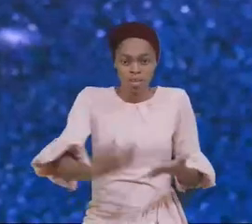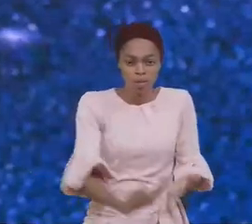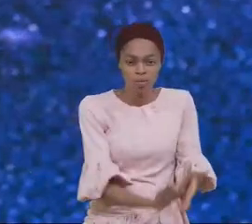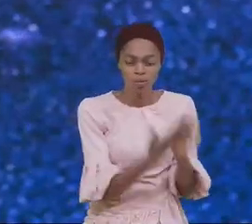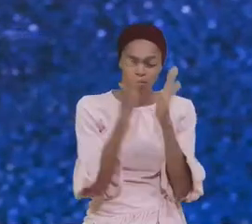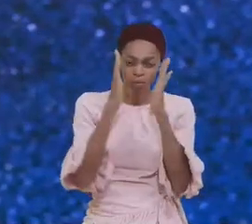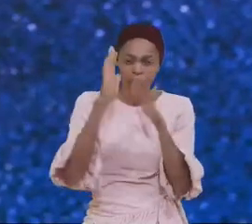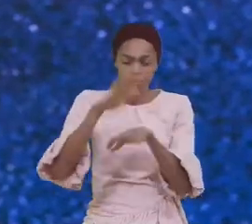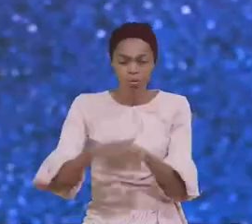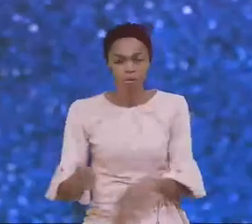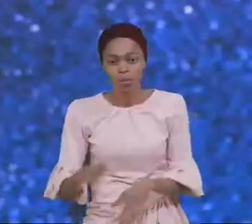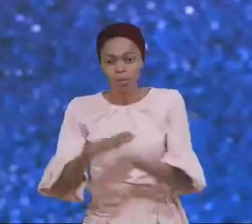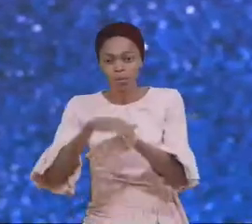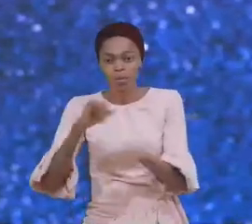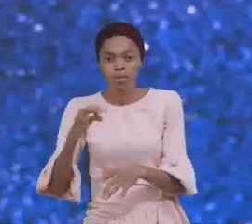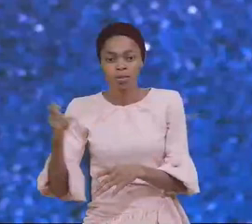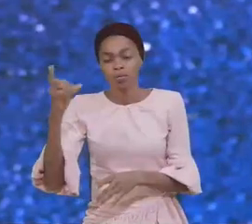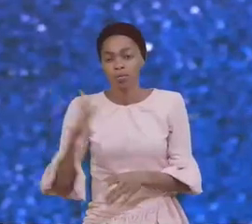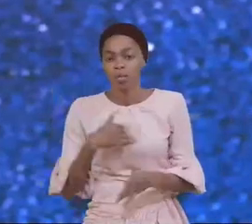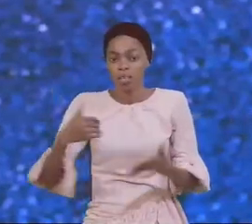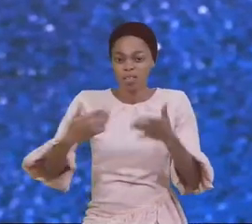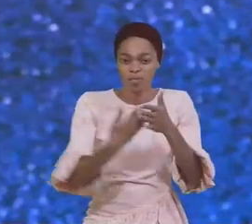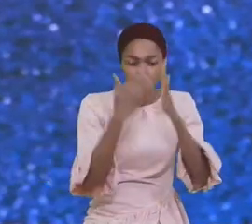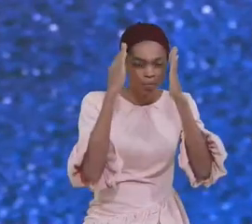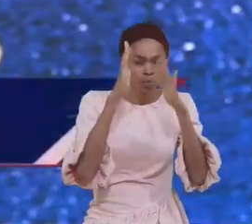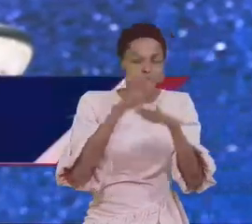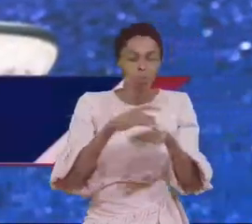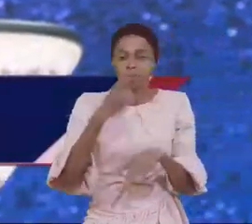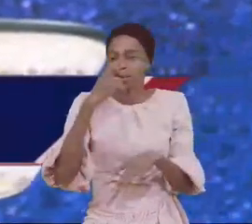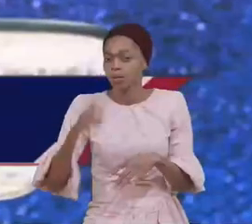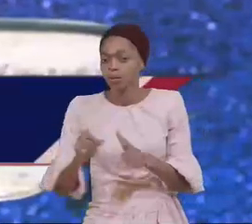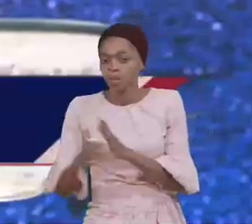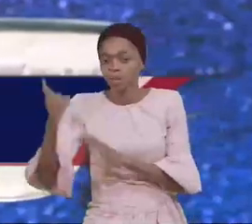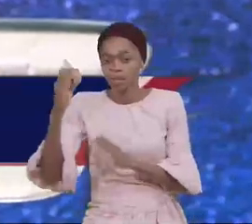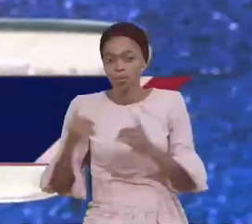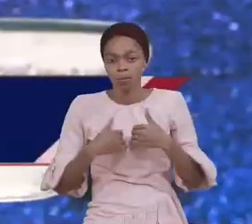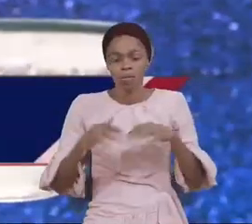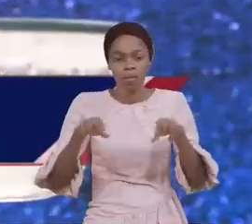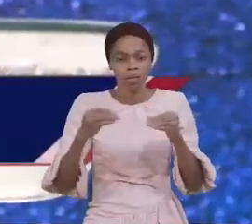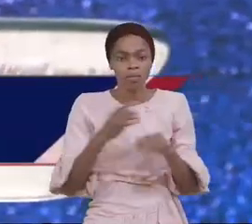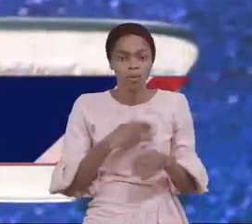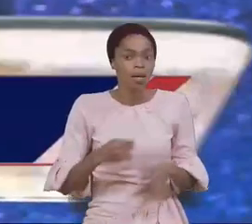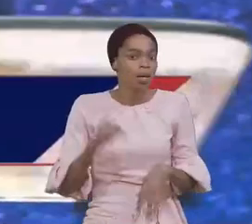l'appel de Dieu, une nouvelle focalisation sur le commandement qu'il a donné, une nouvelle focalisation sur la